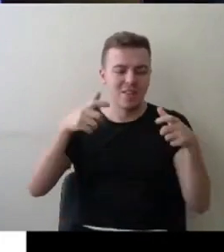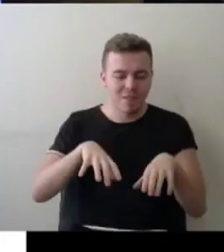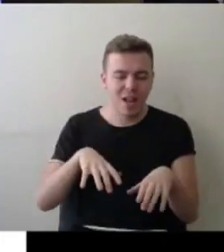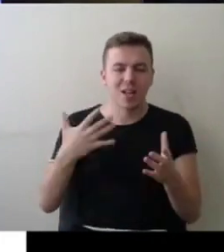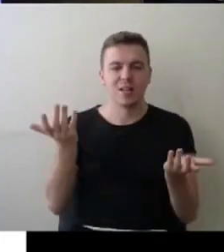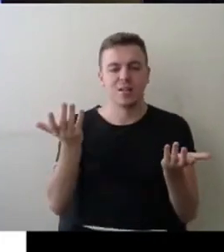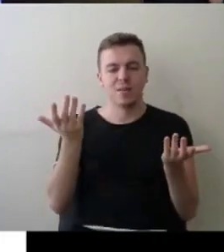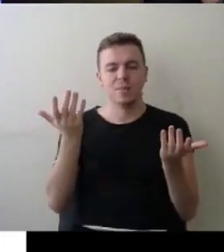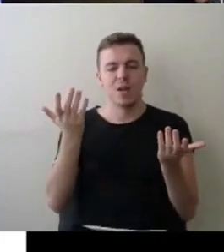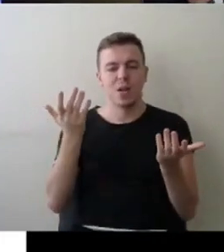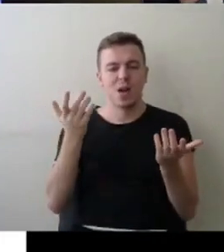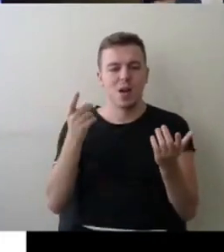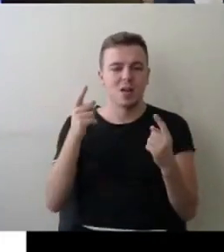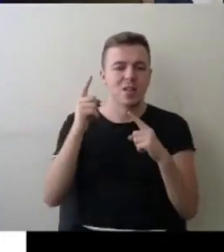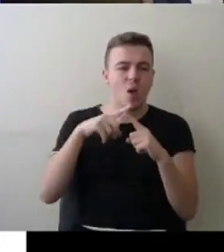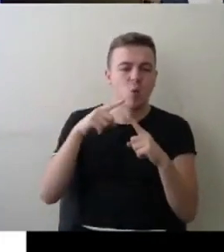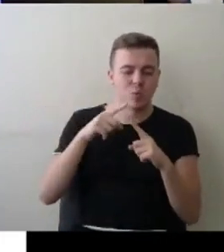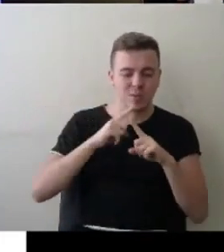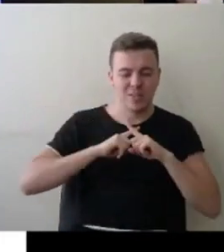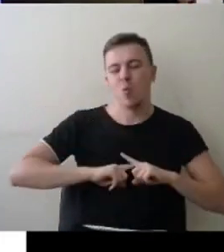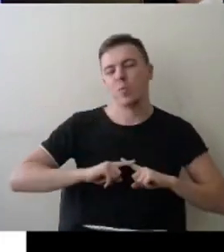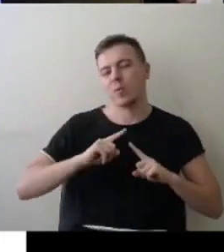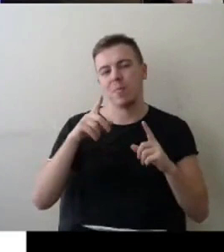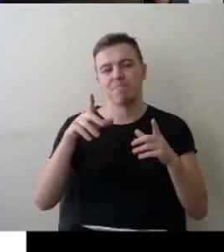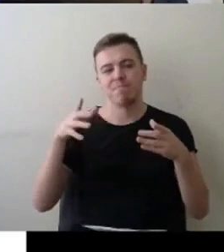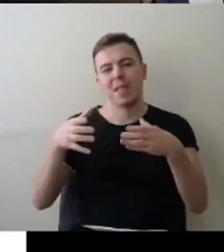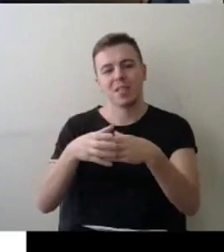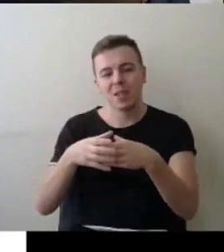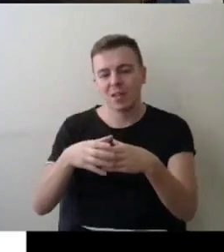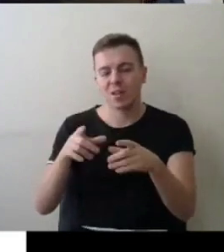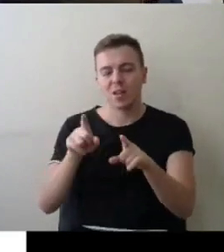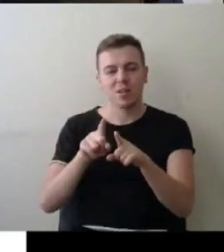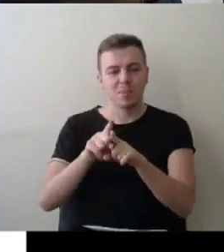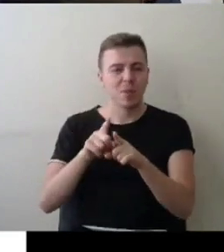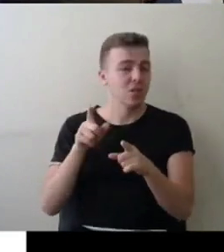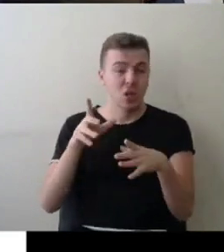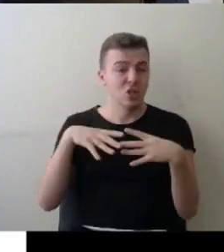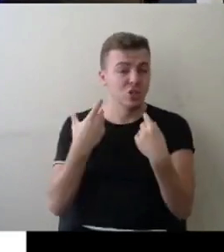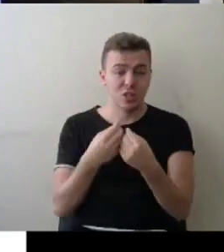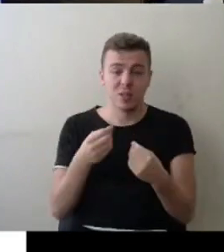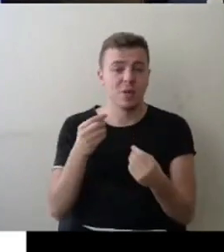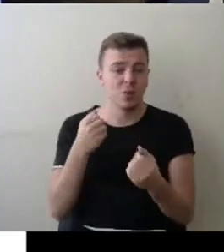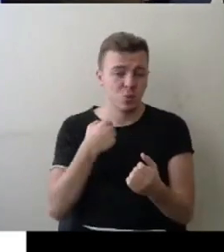pagal konstituciją turi savo autonomiją. Tai šeima irgi turi pagal konstituciją savo.